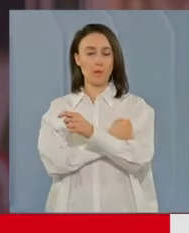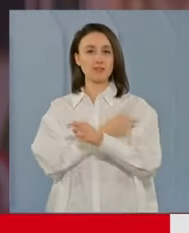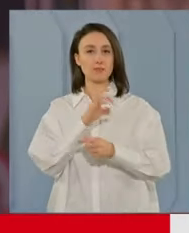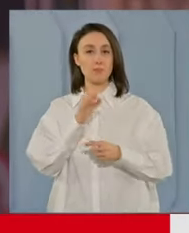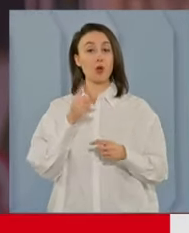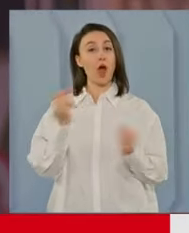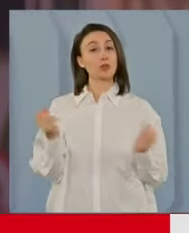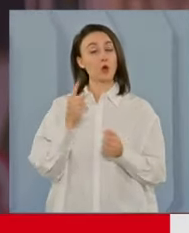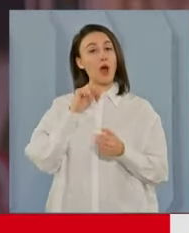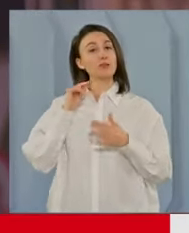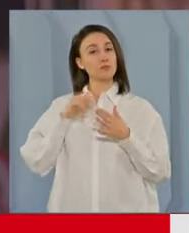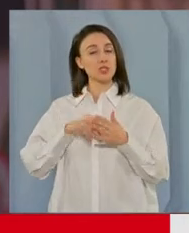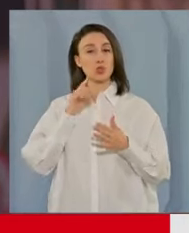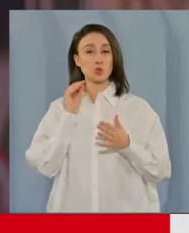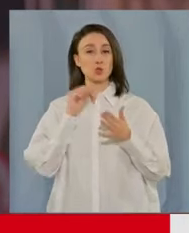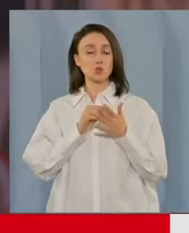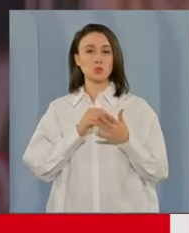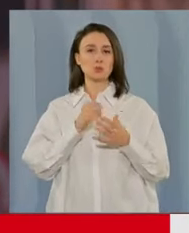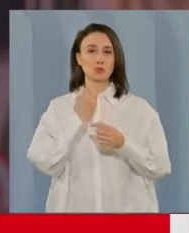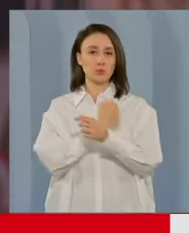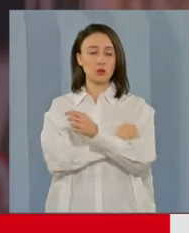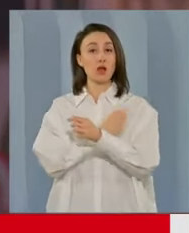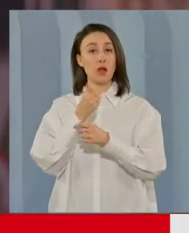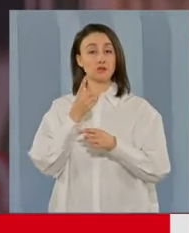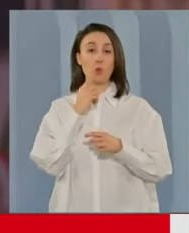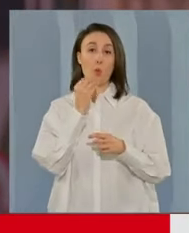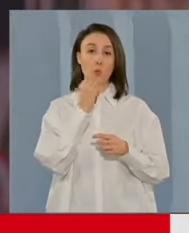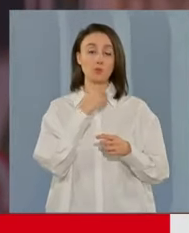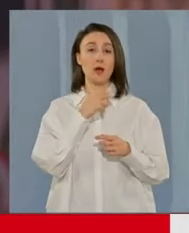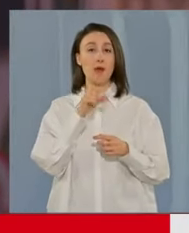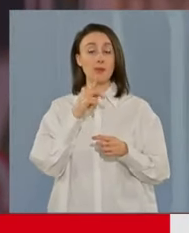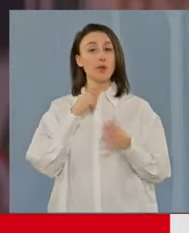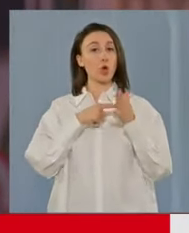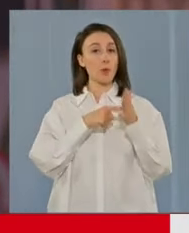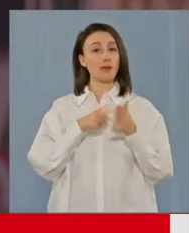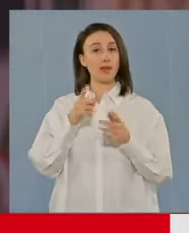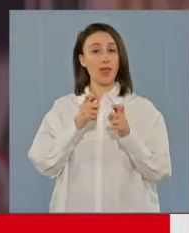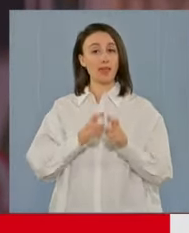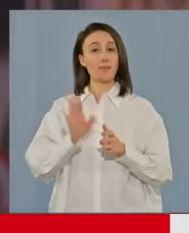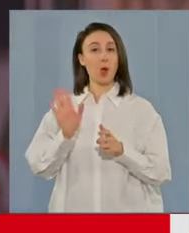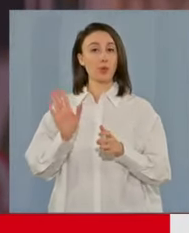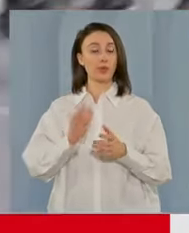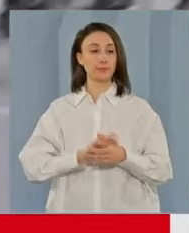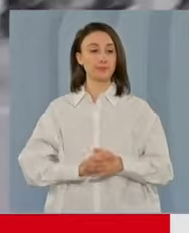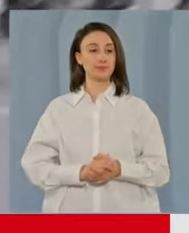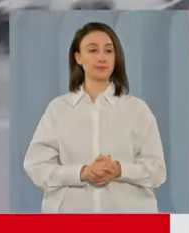antrenorul a admis că suplimentul contaminat cu Roxa stat a fost consumat de Halep la recomandarea echipei